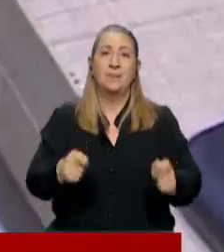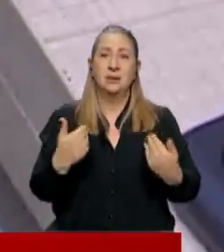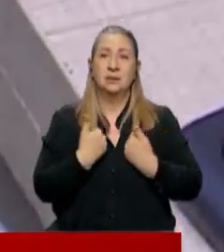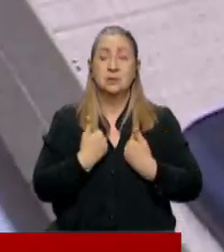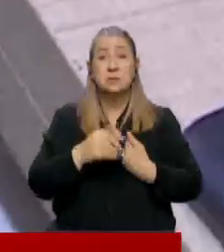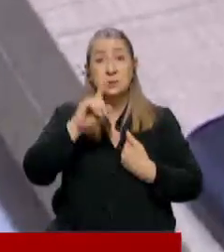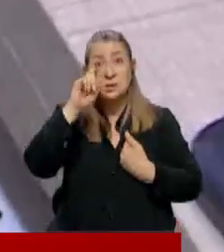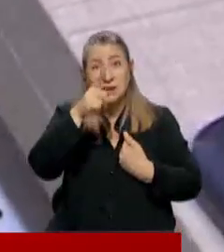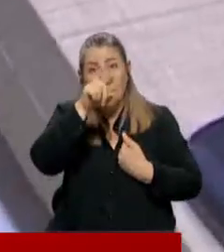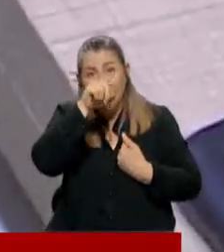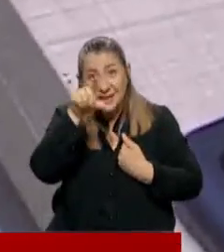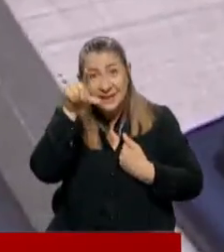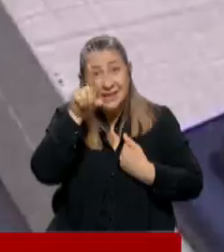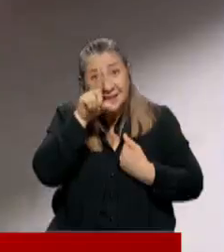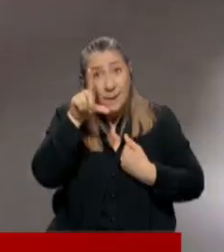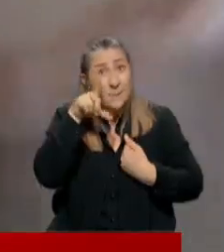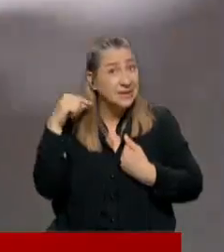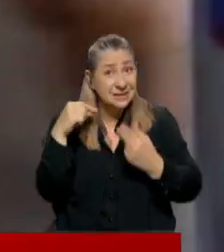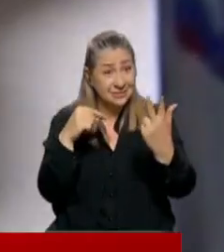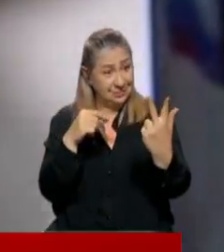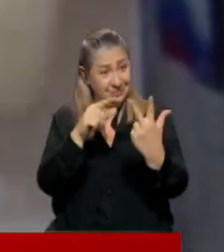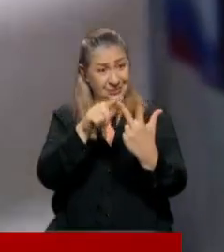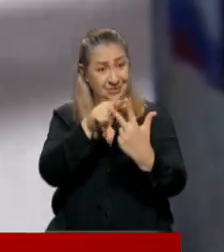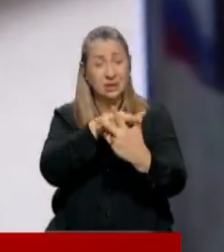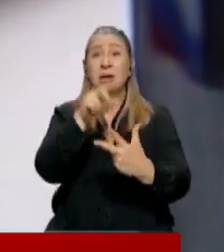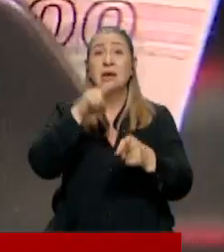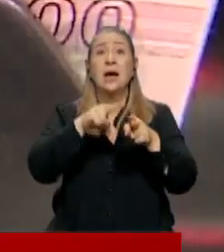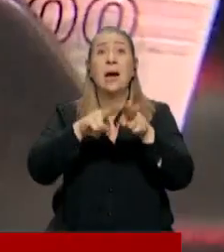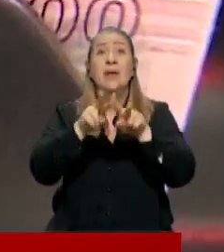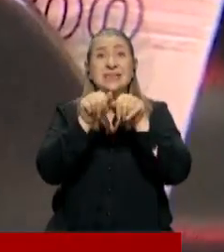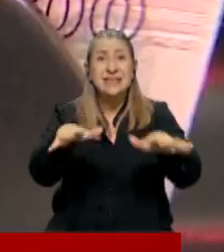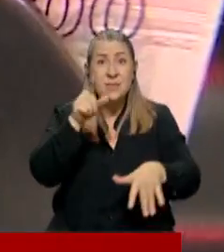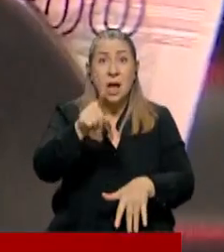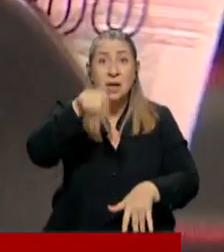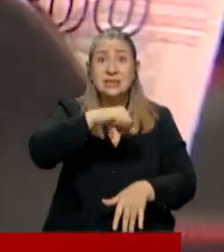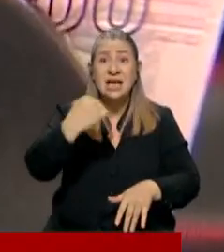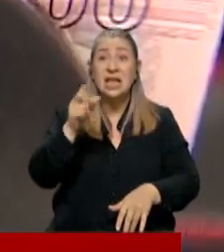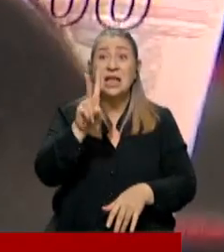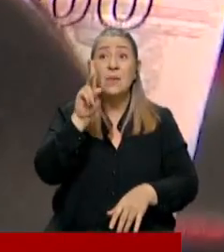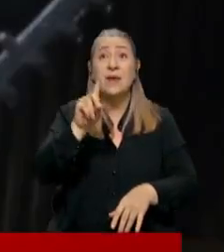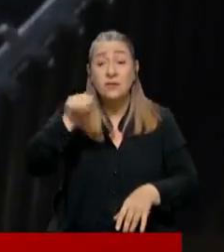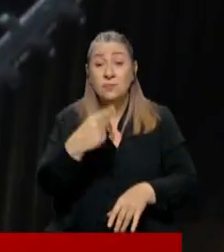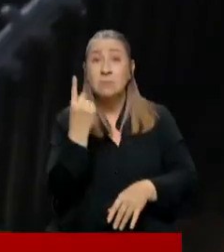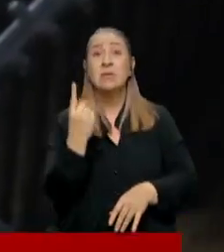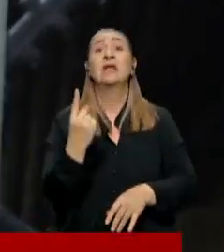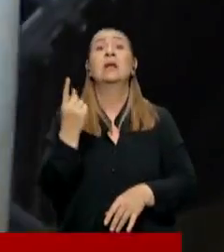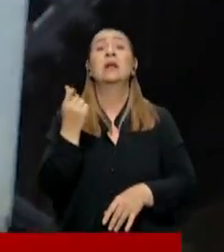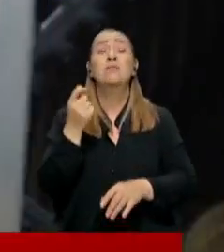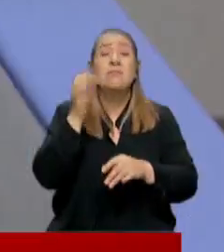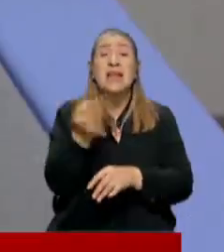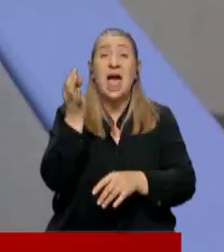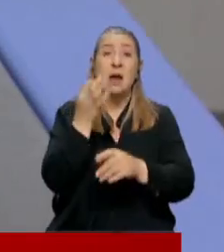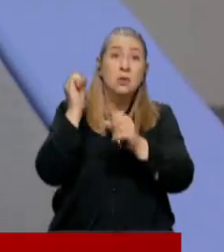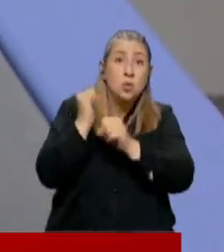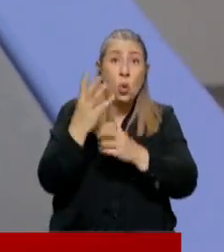gerçekleşmiştir. Sadece Mart, Nisan ve Mayıs aylarında kur korumalı mevduat sisteminin hazineye 21,1 milyarlık yükünü